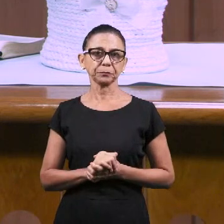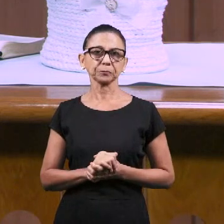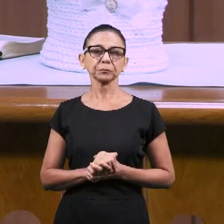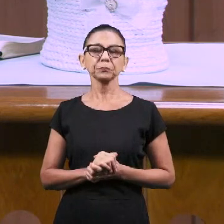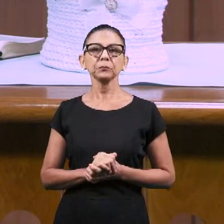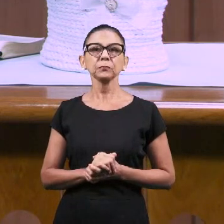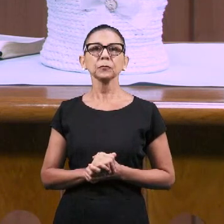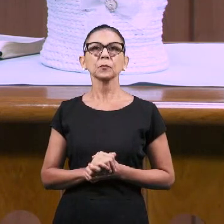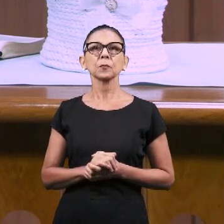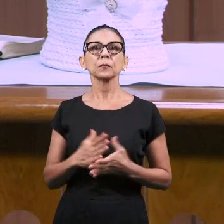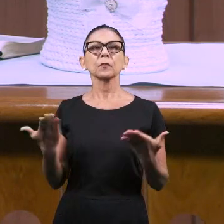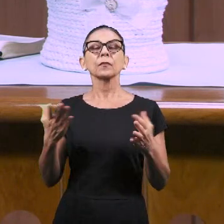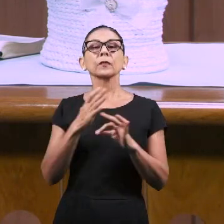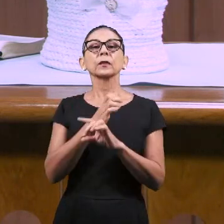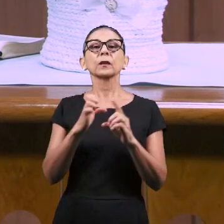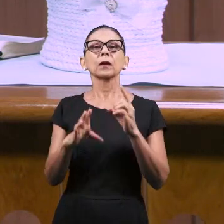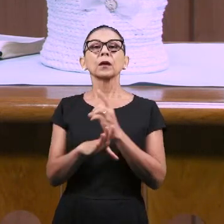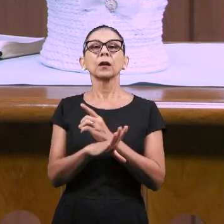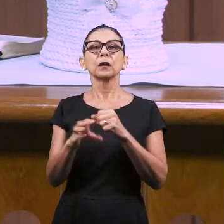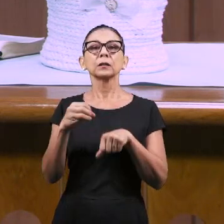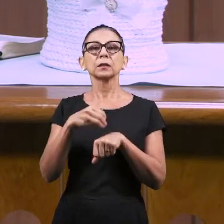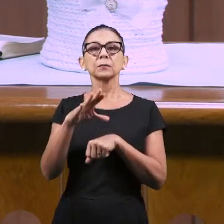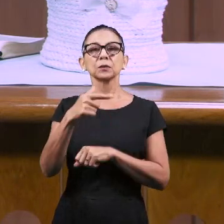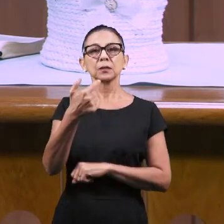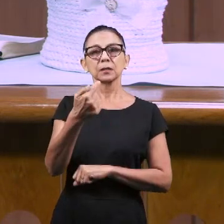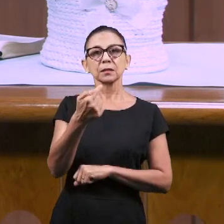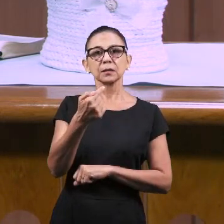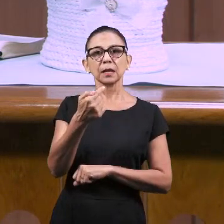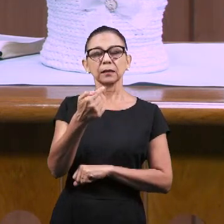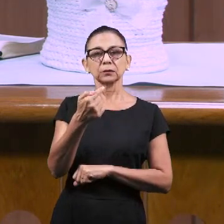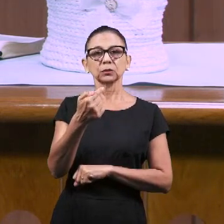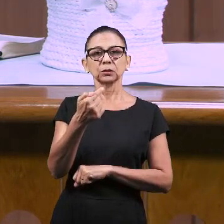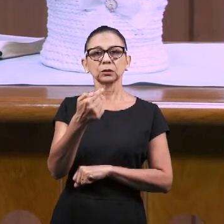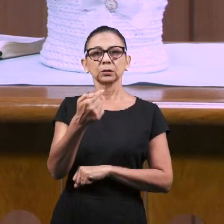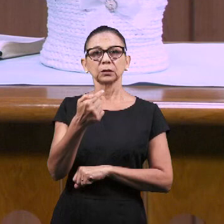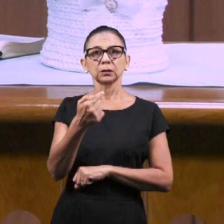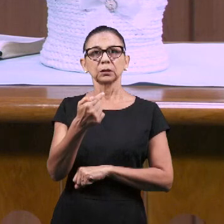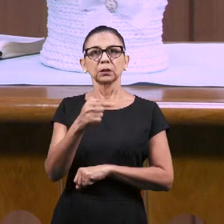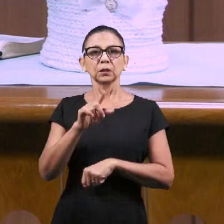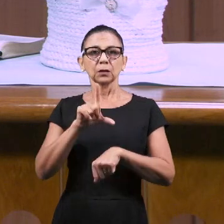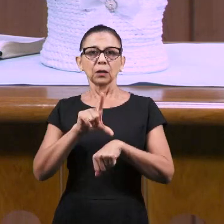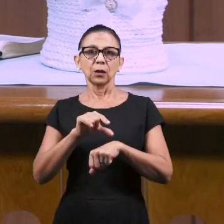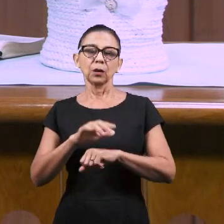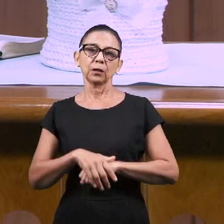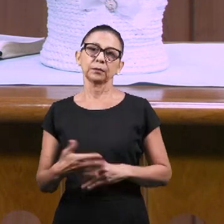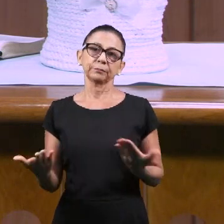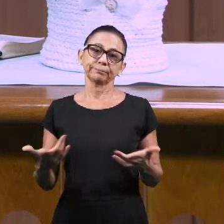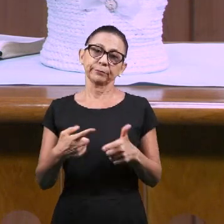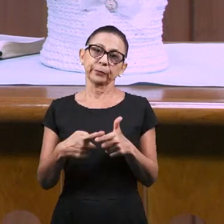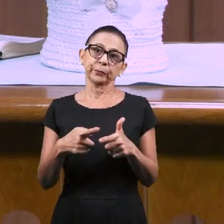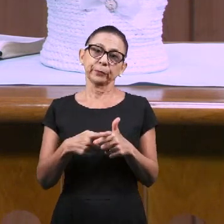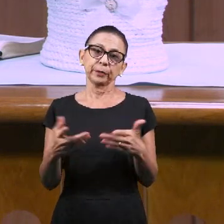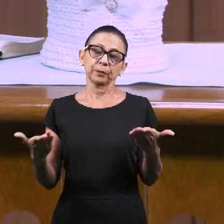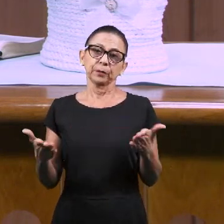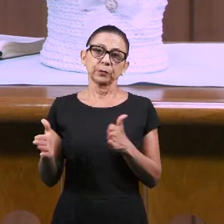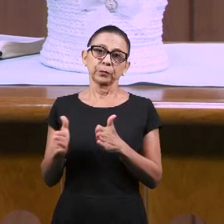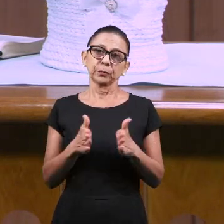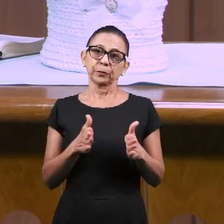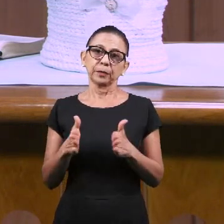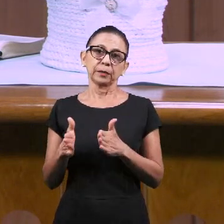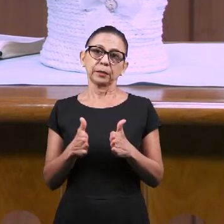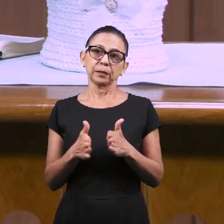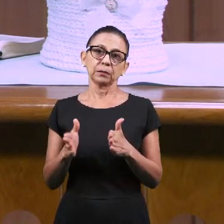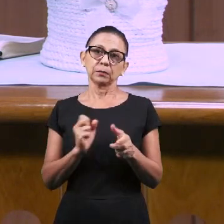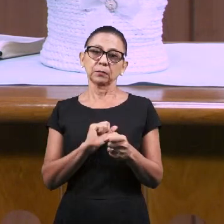ce soir, y compris l'école biblique dominicale aujourd'hui, va être retransmise à 19h aujourd'hui à cause d'un problème que nous